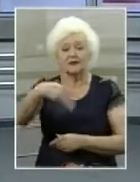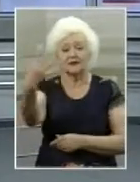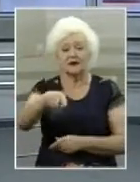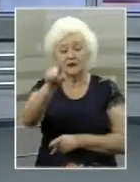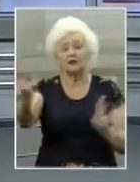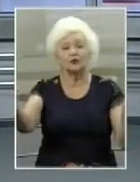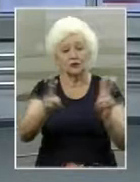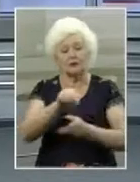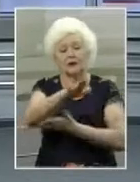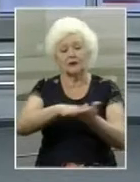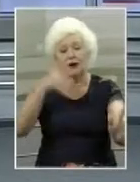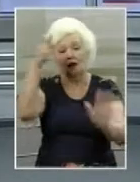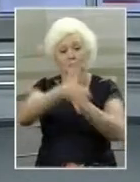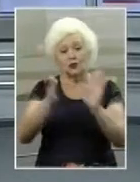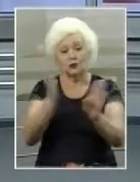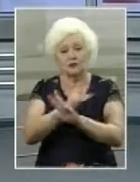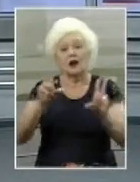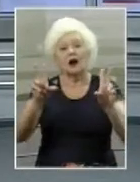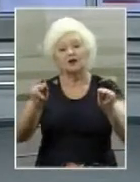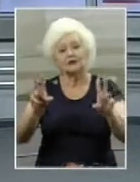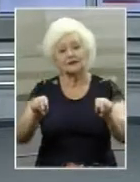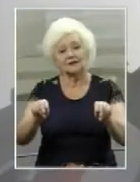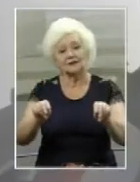тоді побачимось. Далі прогноз погоди. Хай щастить!